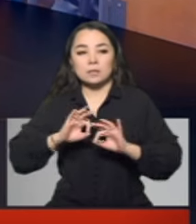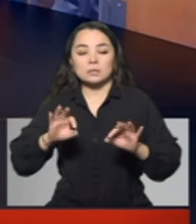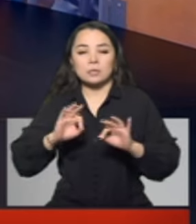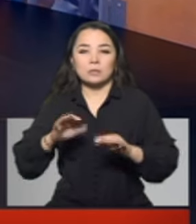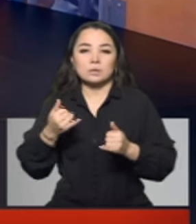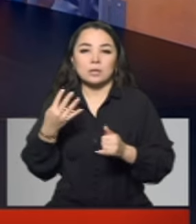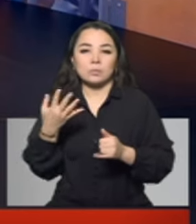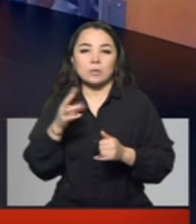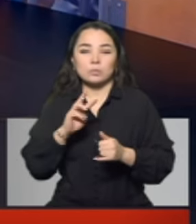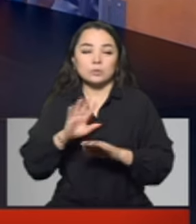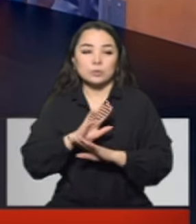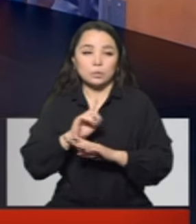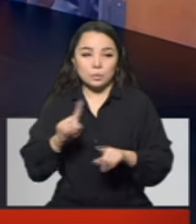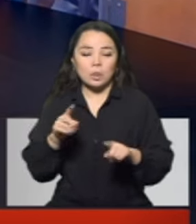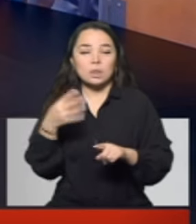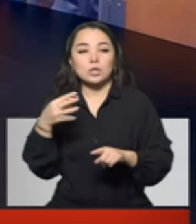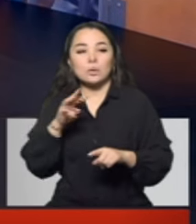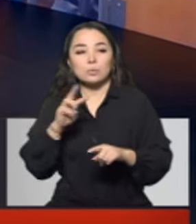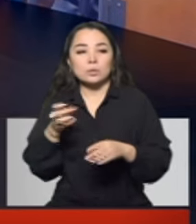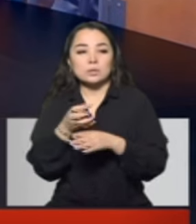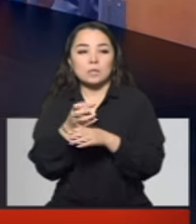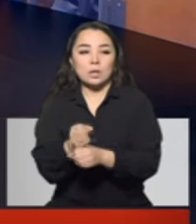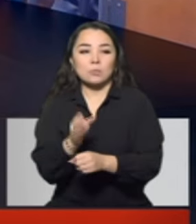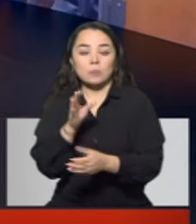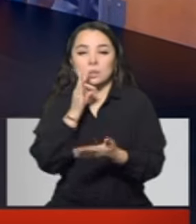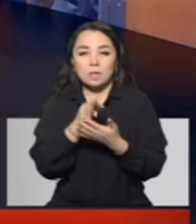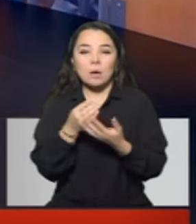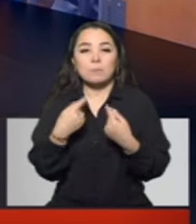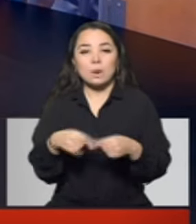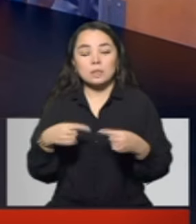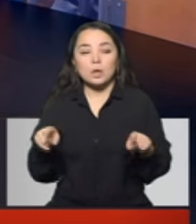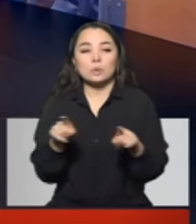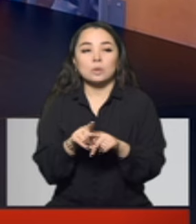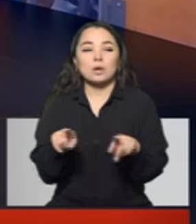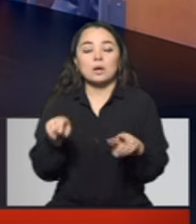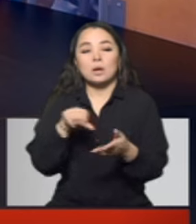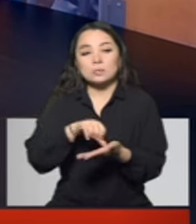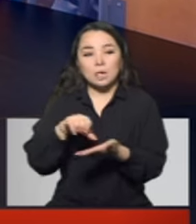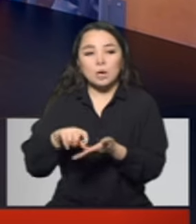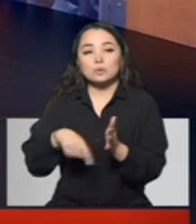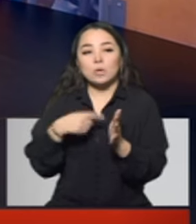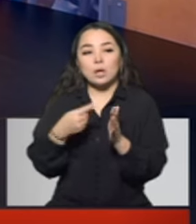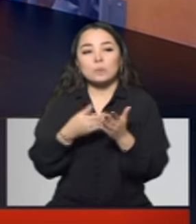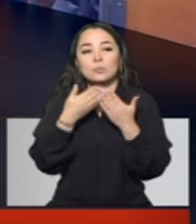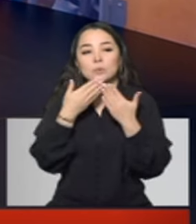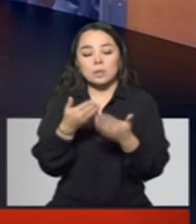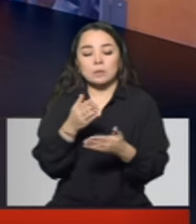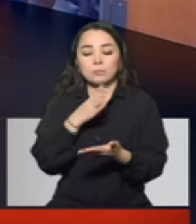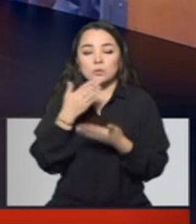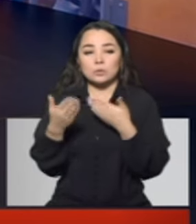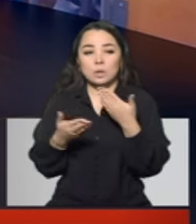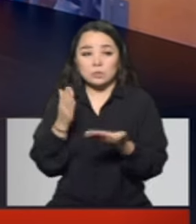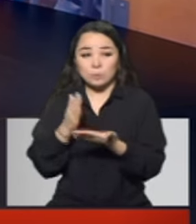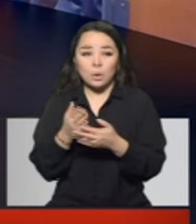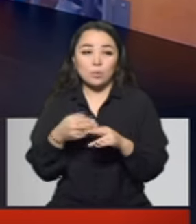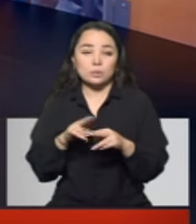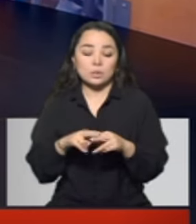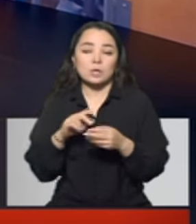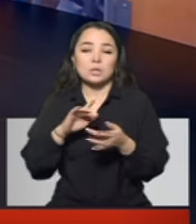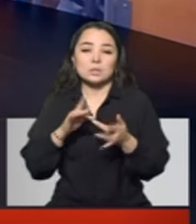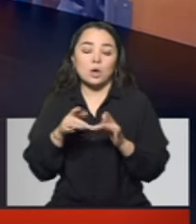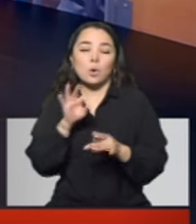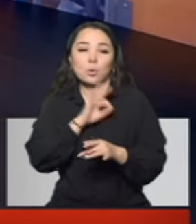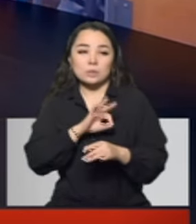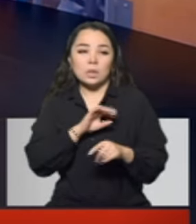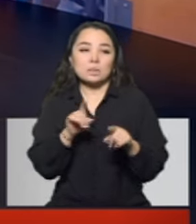енді 45 минут емес, 40 минуттан болады десе, басқаларында осыған қатысты сауалнама өткізілген көрінеді. Желі